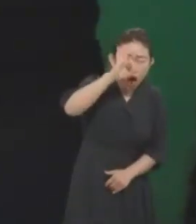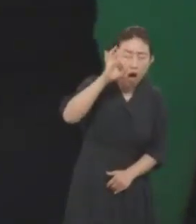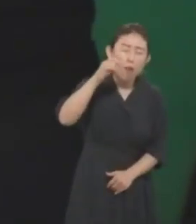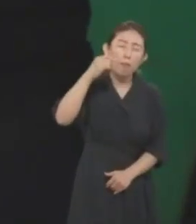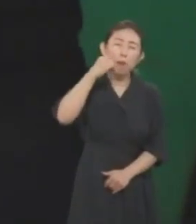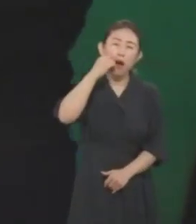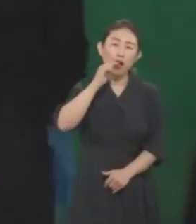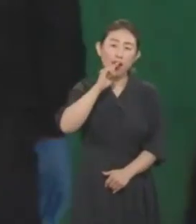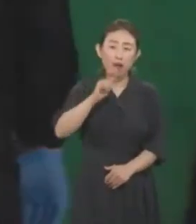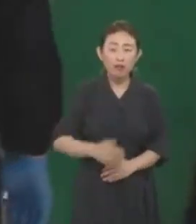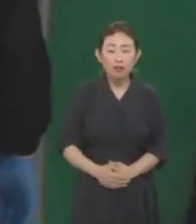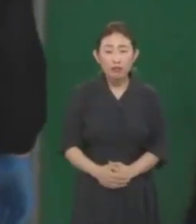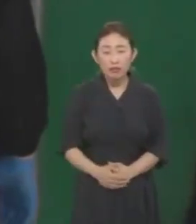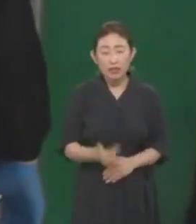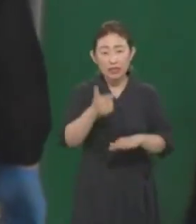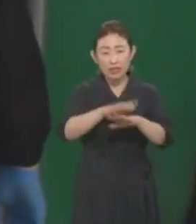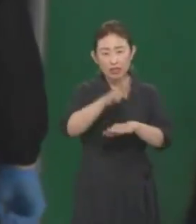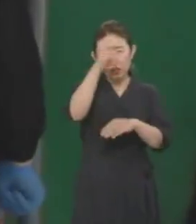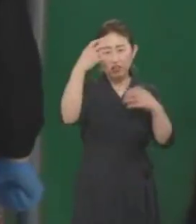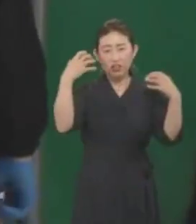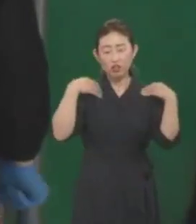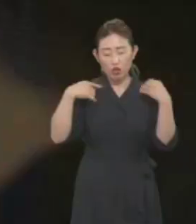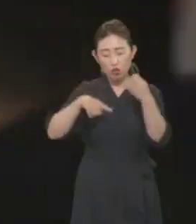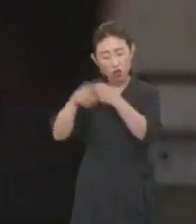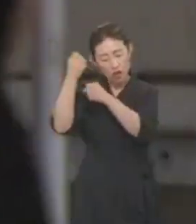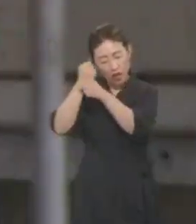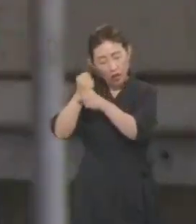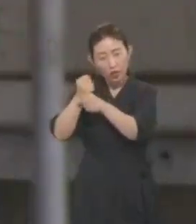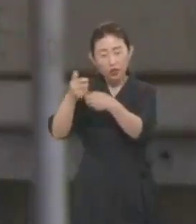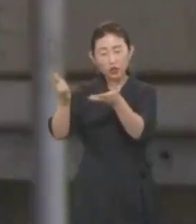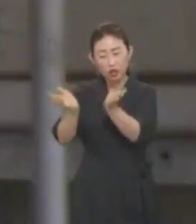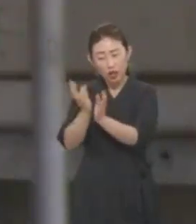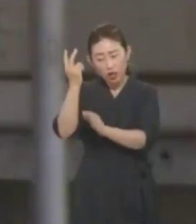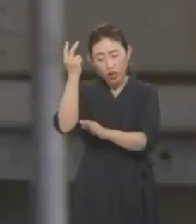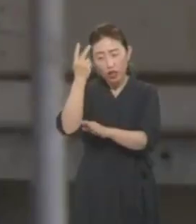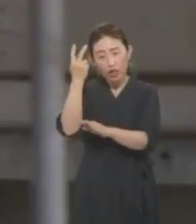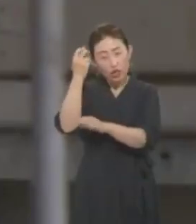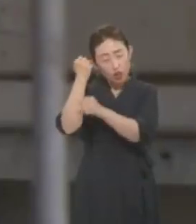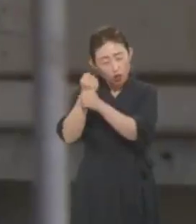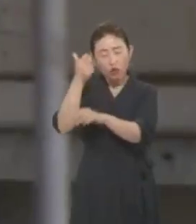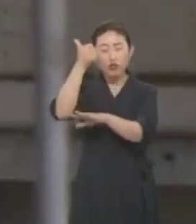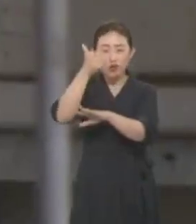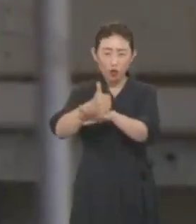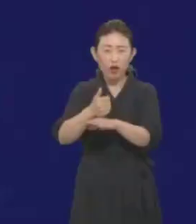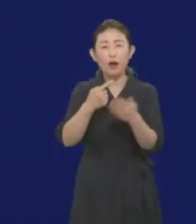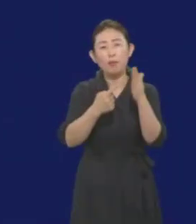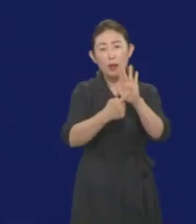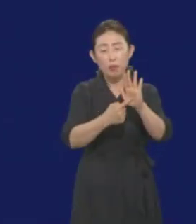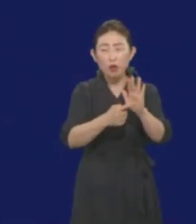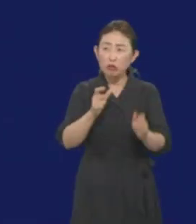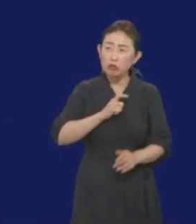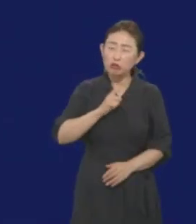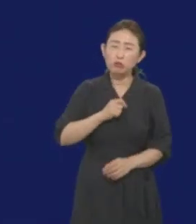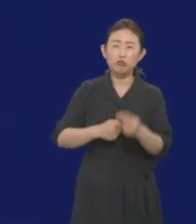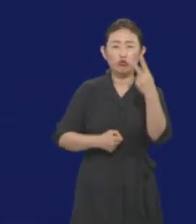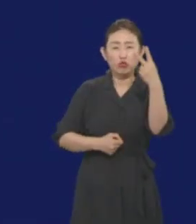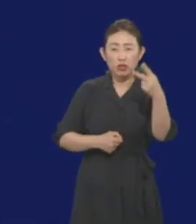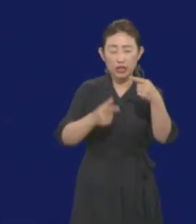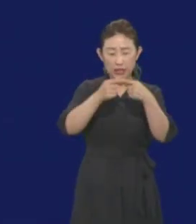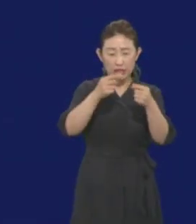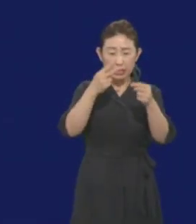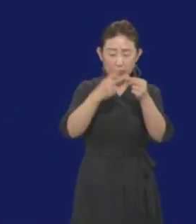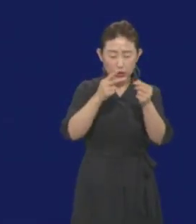어렵다는 거였습니다. 대전경찰청은 국과수의 감정 결과를 전하며 두 가지 가능성을 언급했습니다. 이 공장